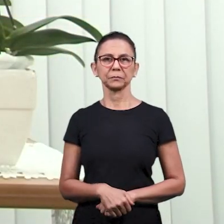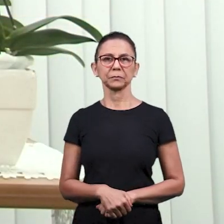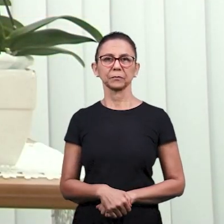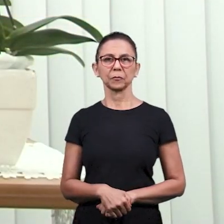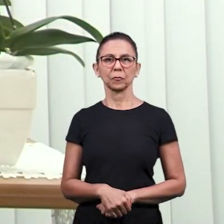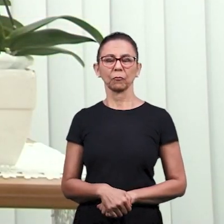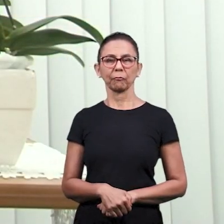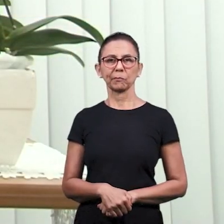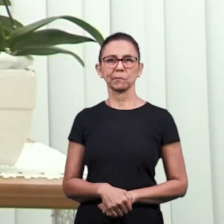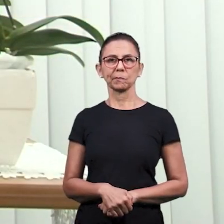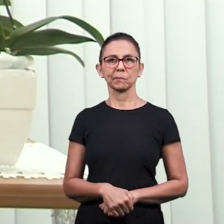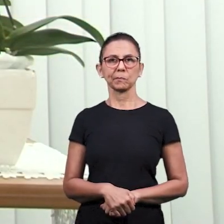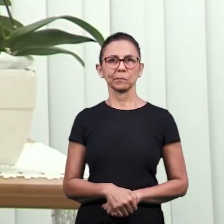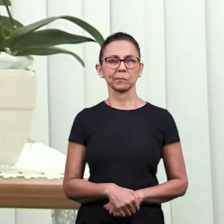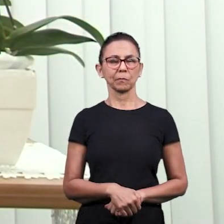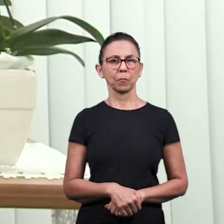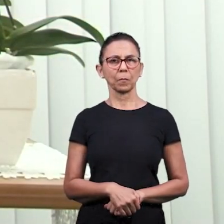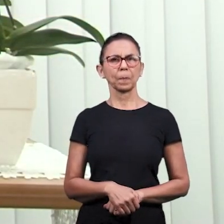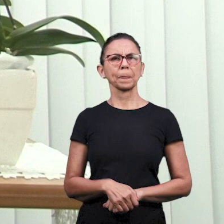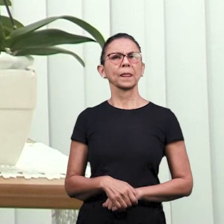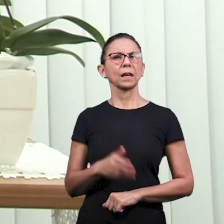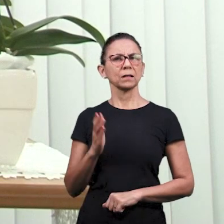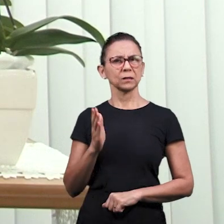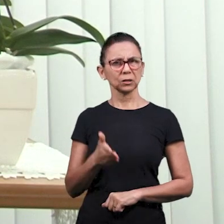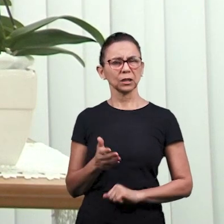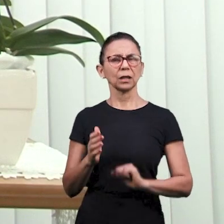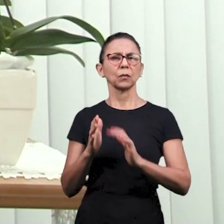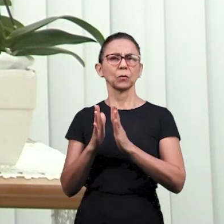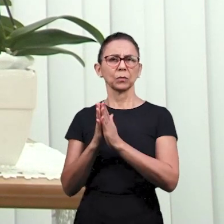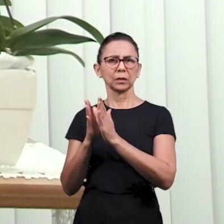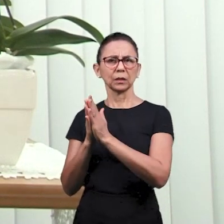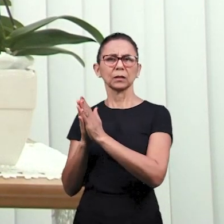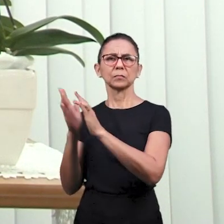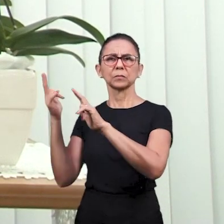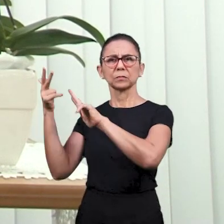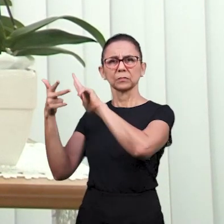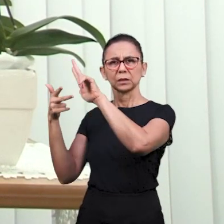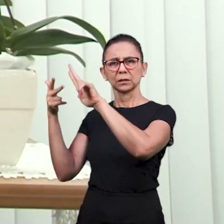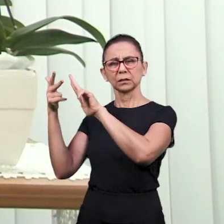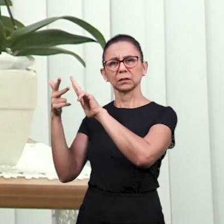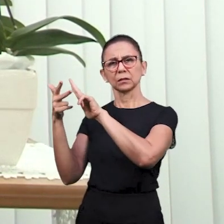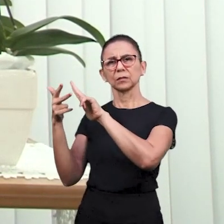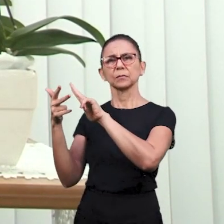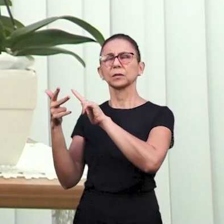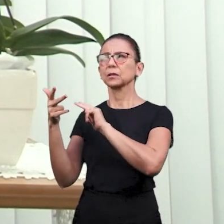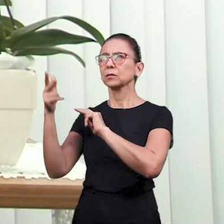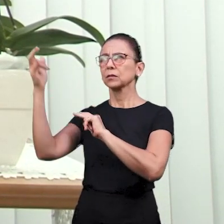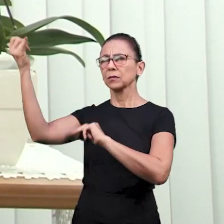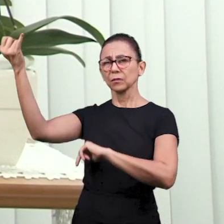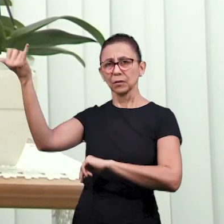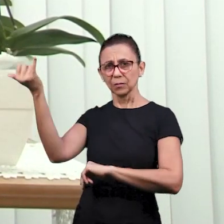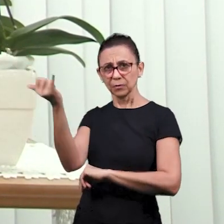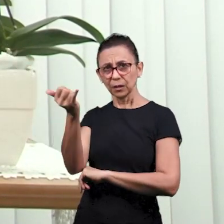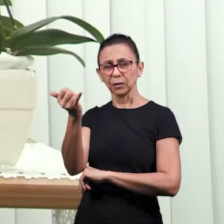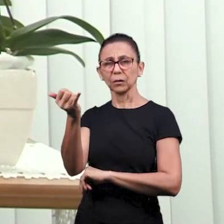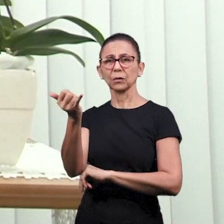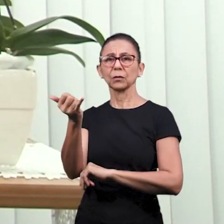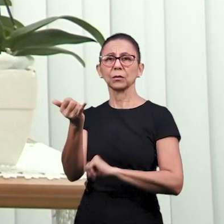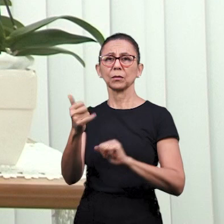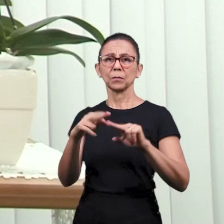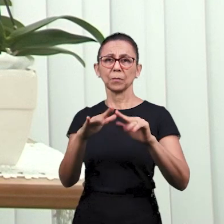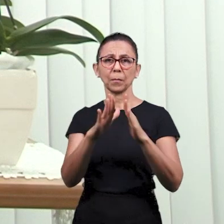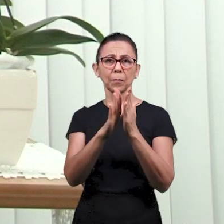Иисусу, да будет прославлено имя Божие. Мы помолились Господу, уже поговорили с Господом в